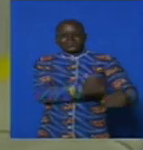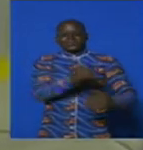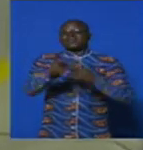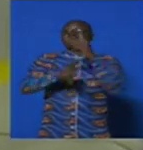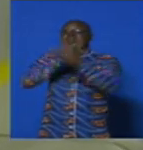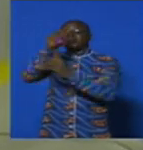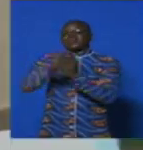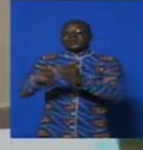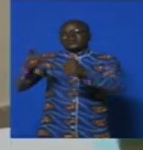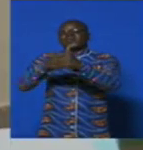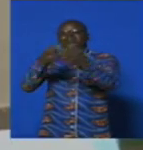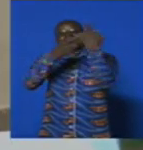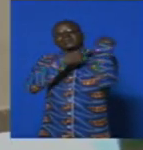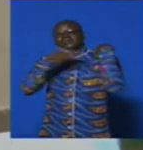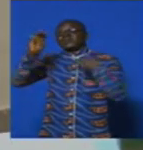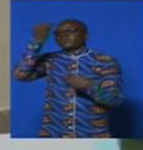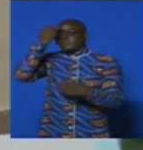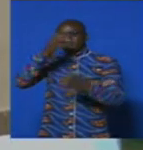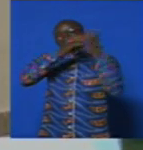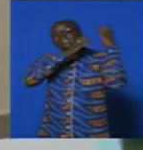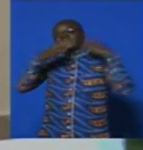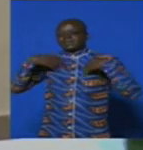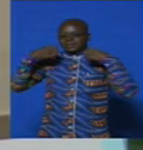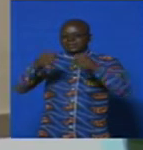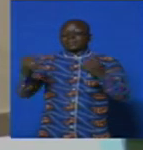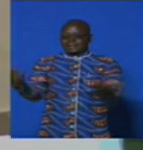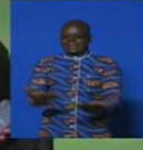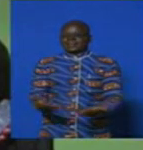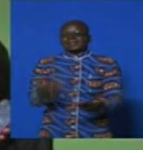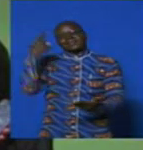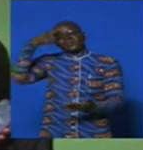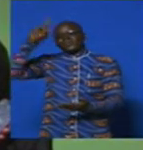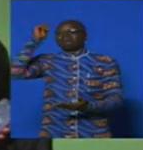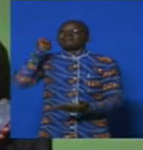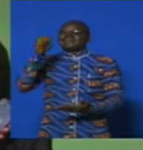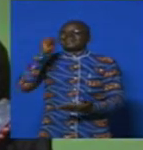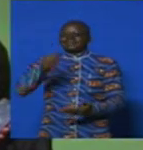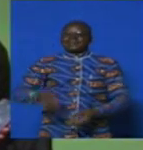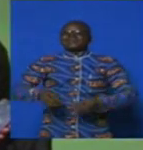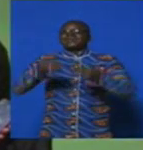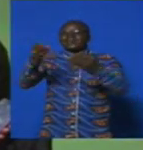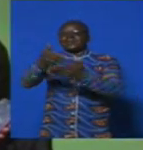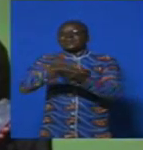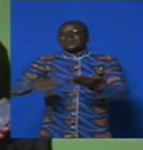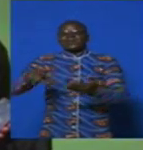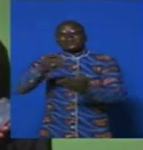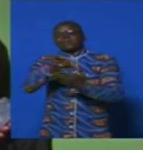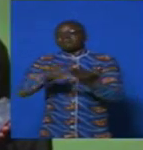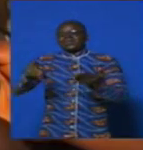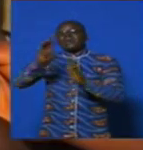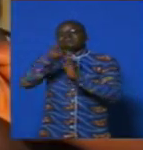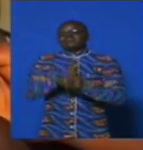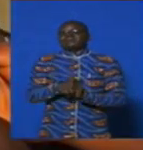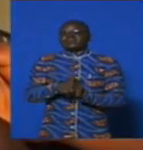premier responsable du ministère en charge de la santé est ici pour témoigner de ce don de la part de son département. Il n'y a pas longtemps, nous